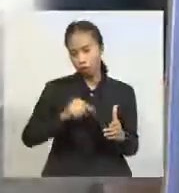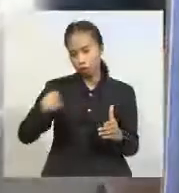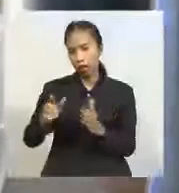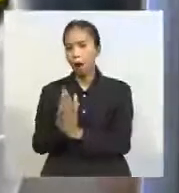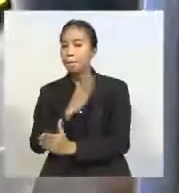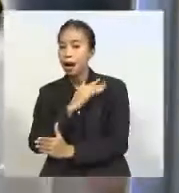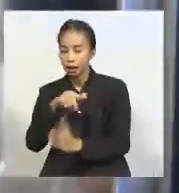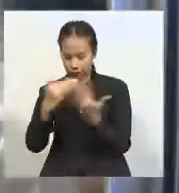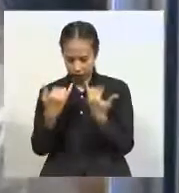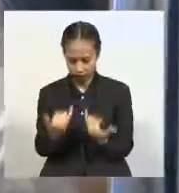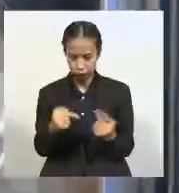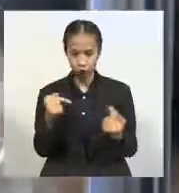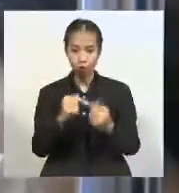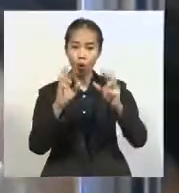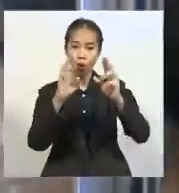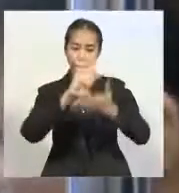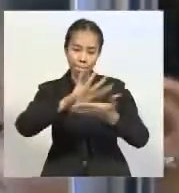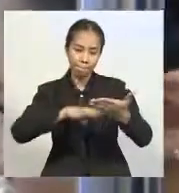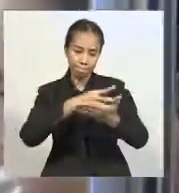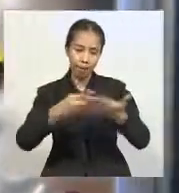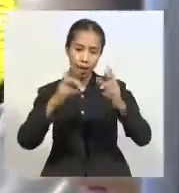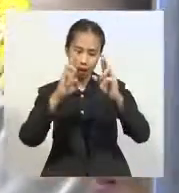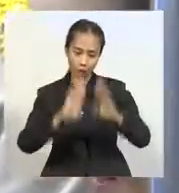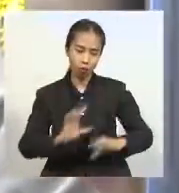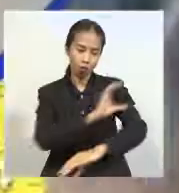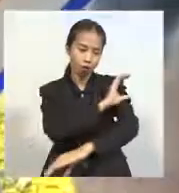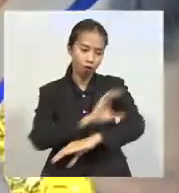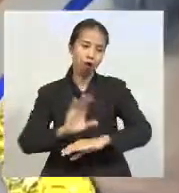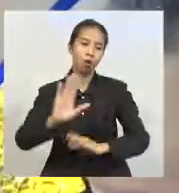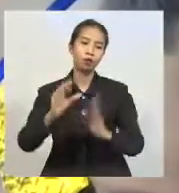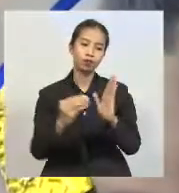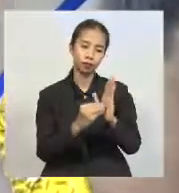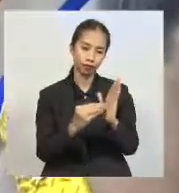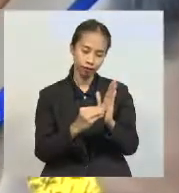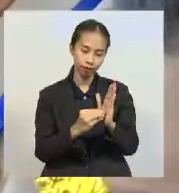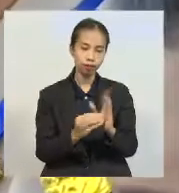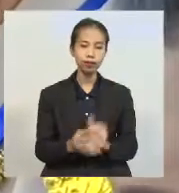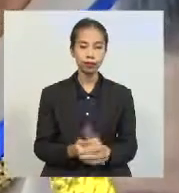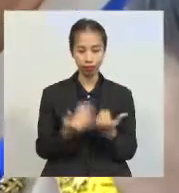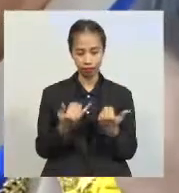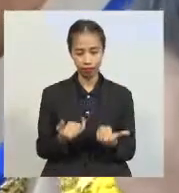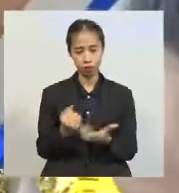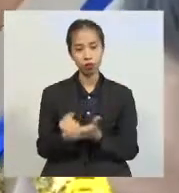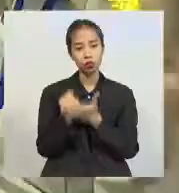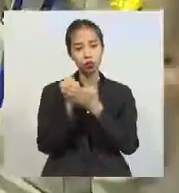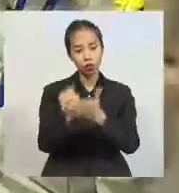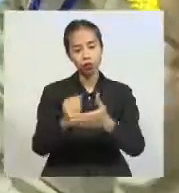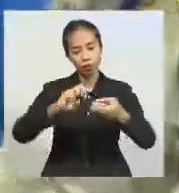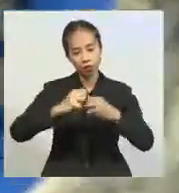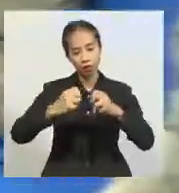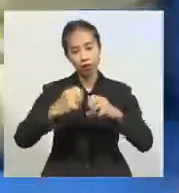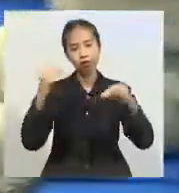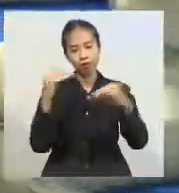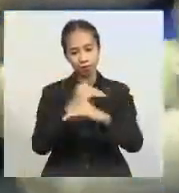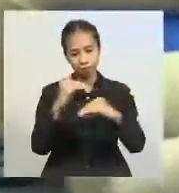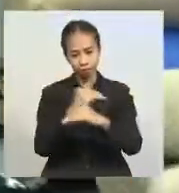นึ่งของแผนแม่บทระบบรถไฟฟ้าขนส่งมวลชนในเขตกรุงเทพมหานครและปริมณฑลนะครับเพื่อเป็นการช่วยบรรเทาปัญหาการจราจ